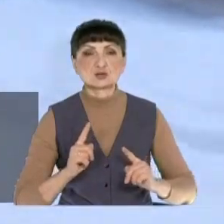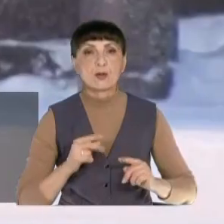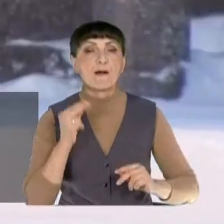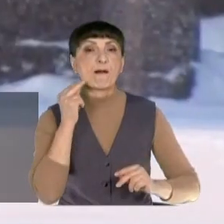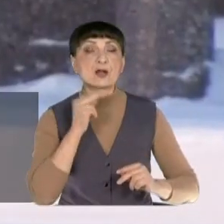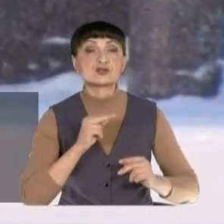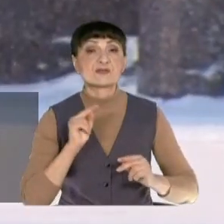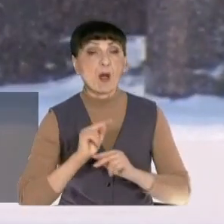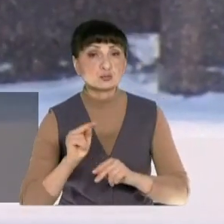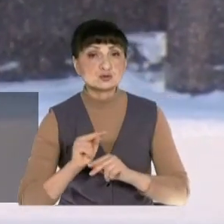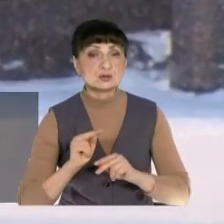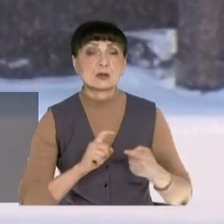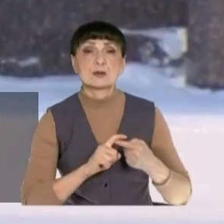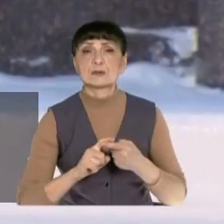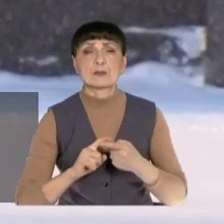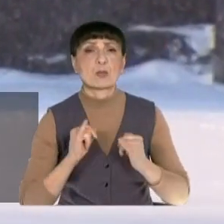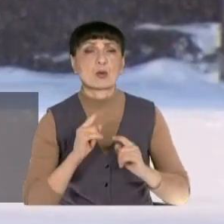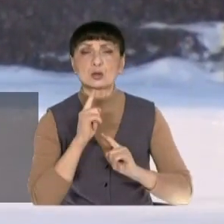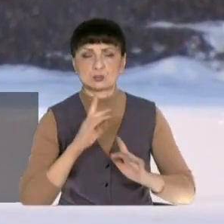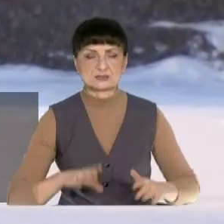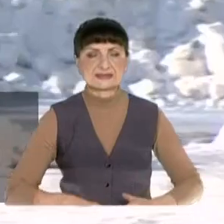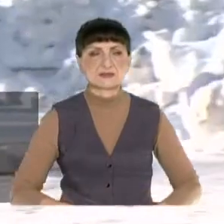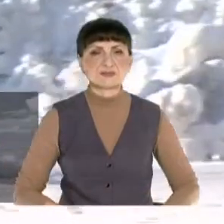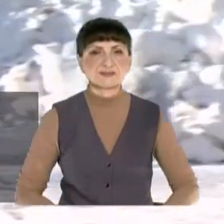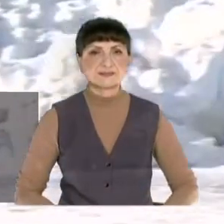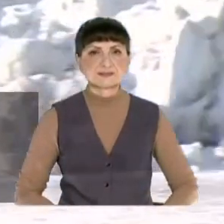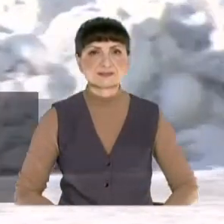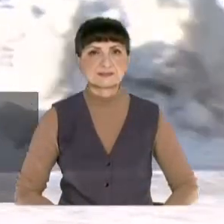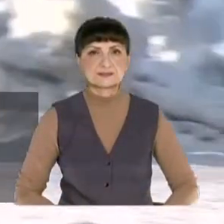качестве обучения это не скажется.